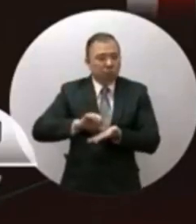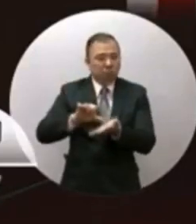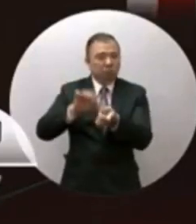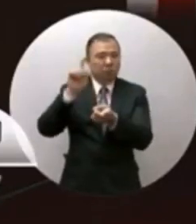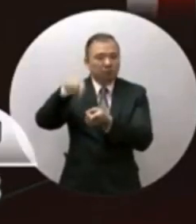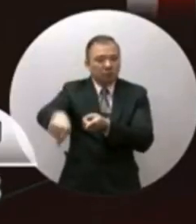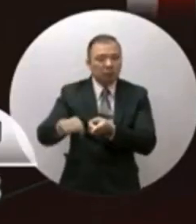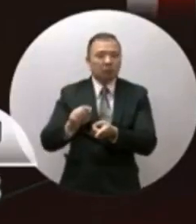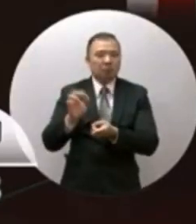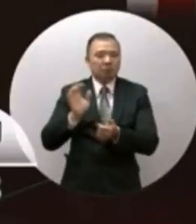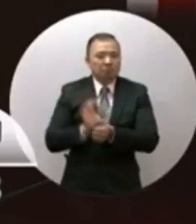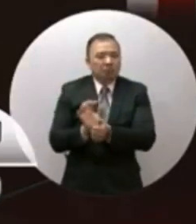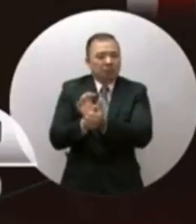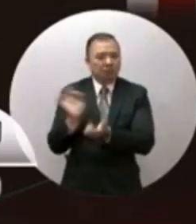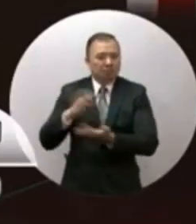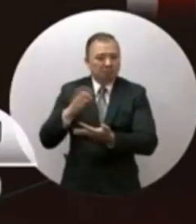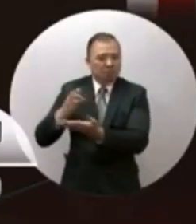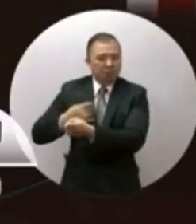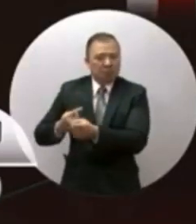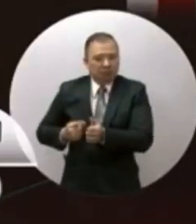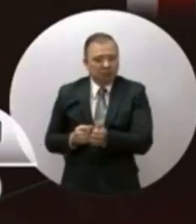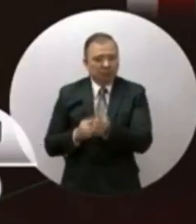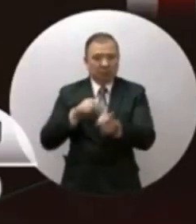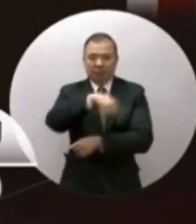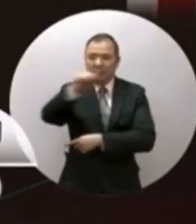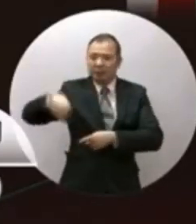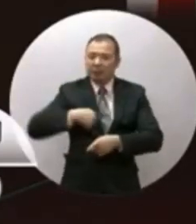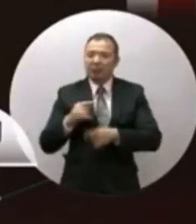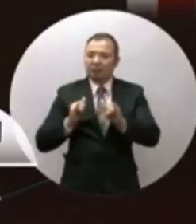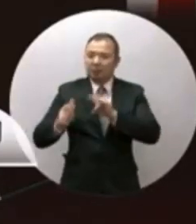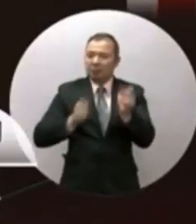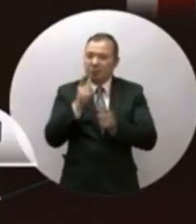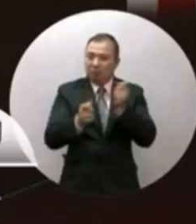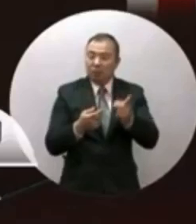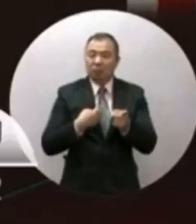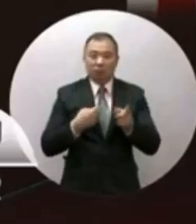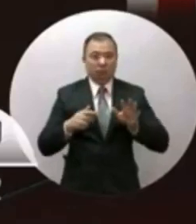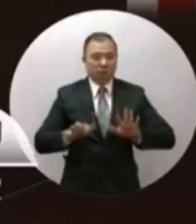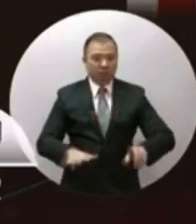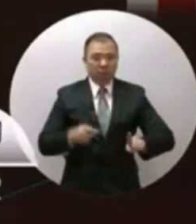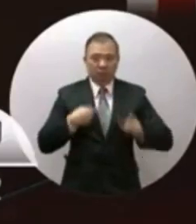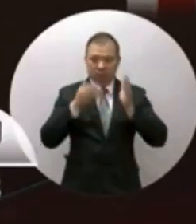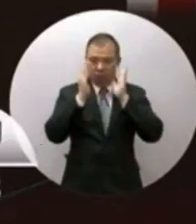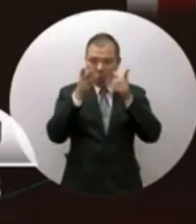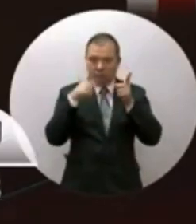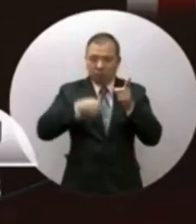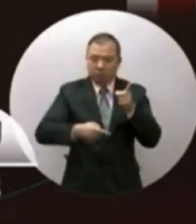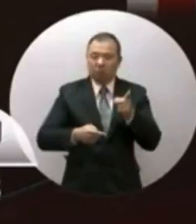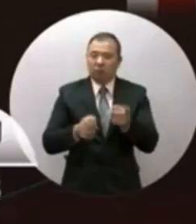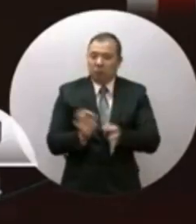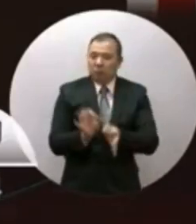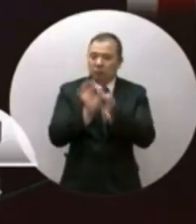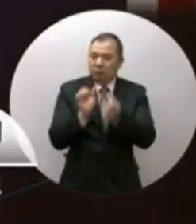消费。以上仅就这一个追加预算案的编制重